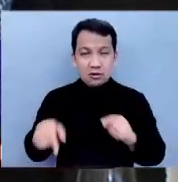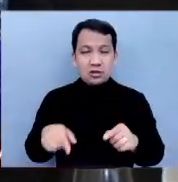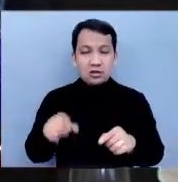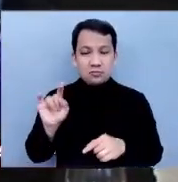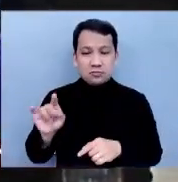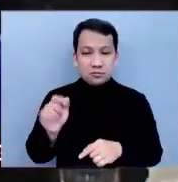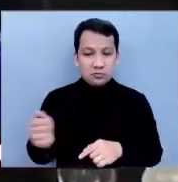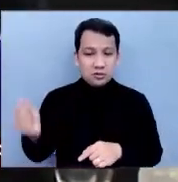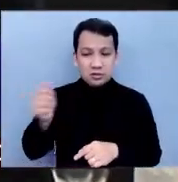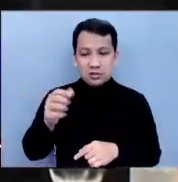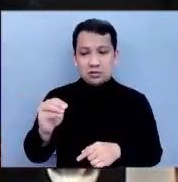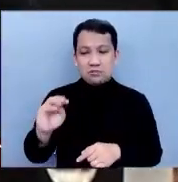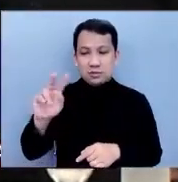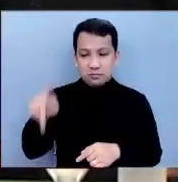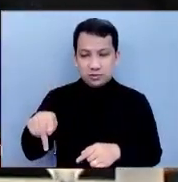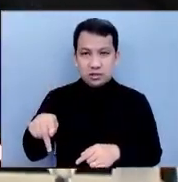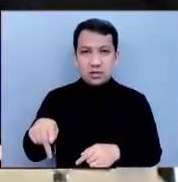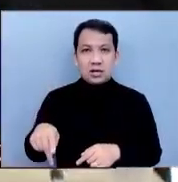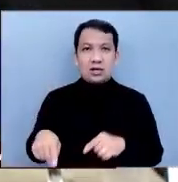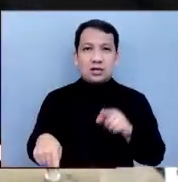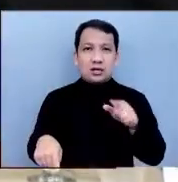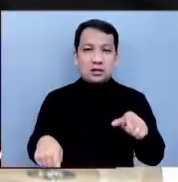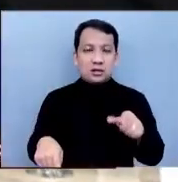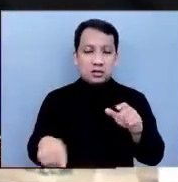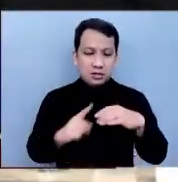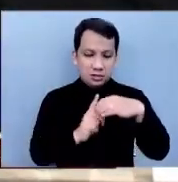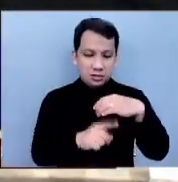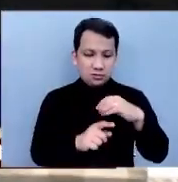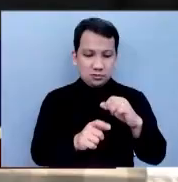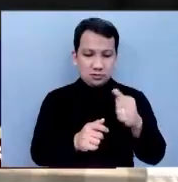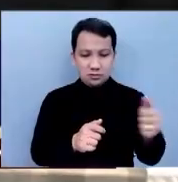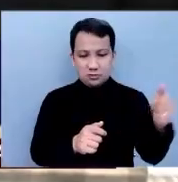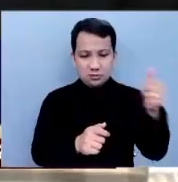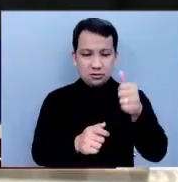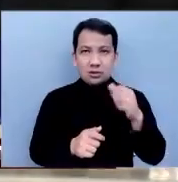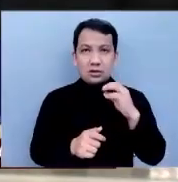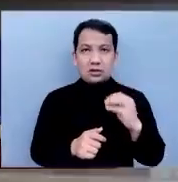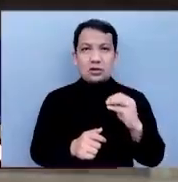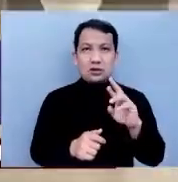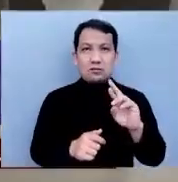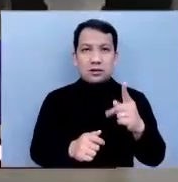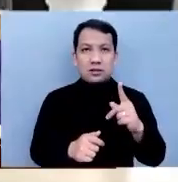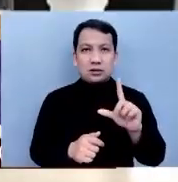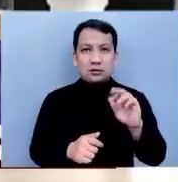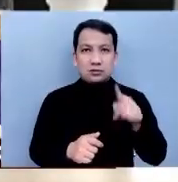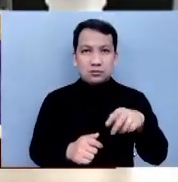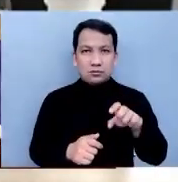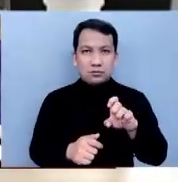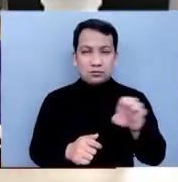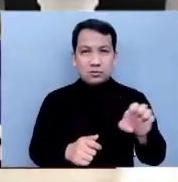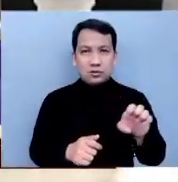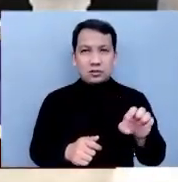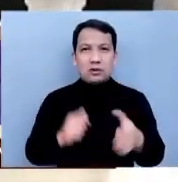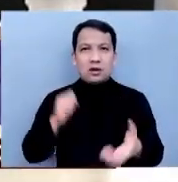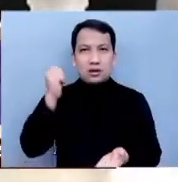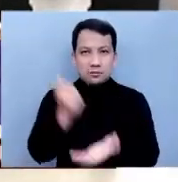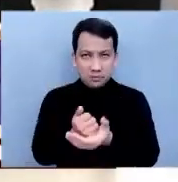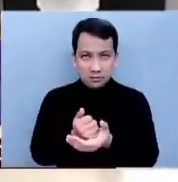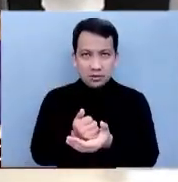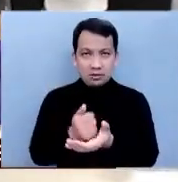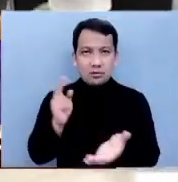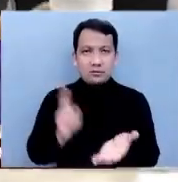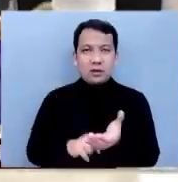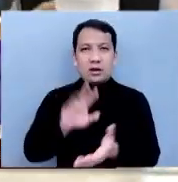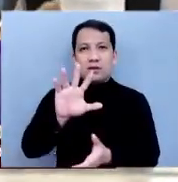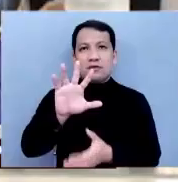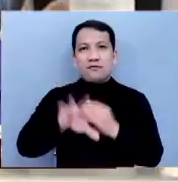Chairman Manny V. Pangilinan at ABS-CBN Chairman Mark Lopez. Selyado na ang 5 taong